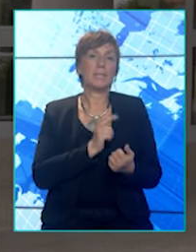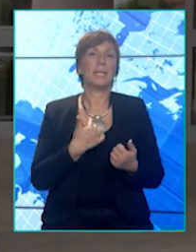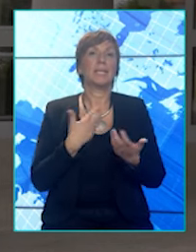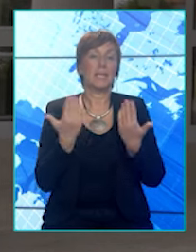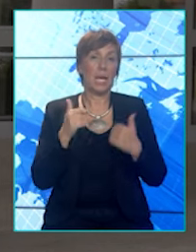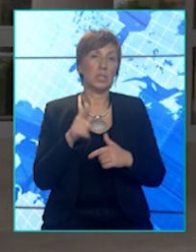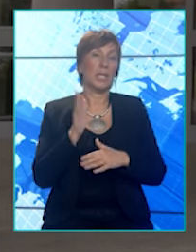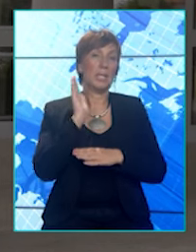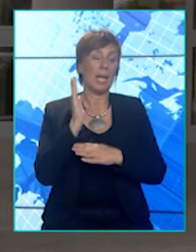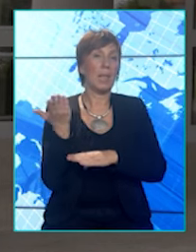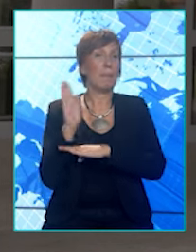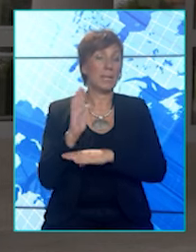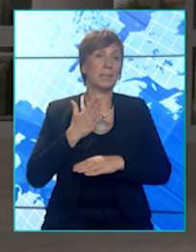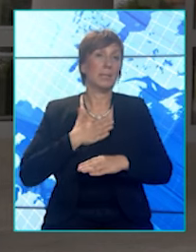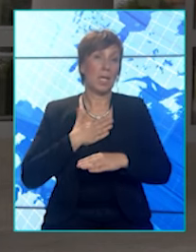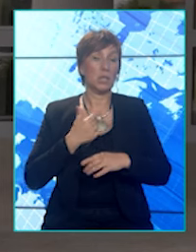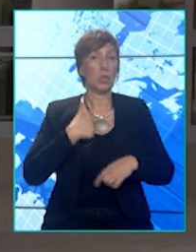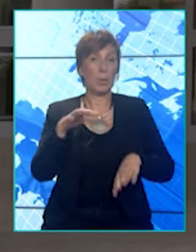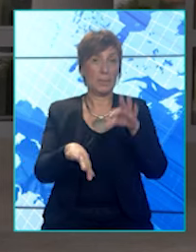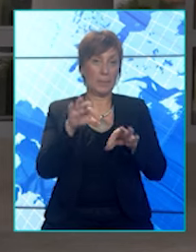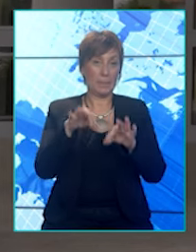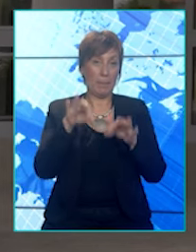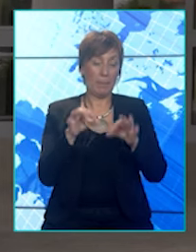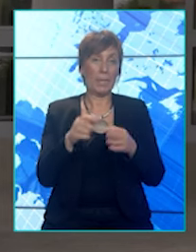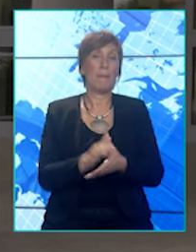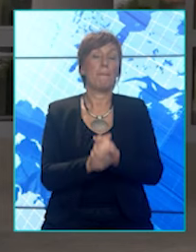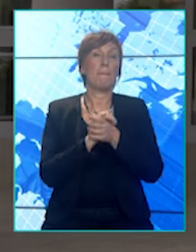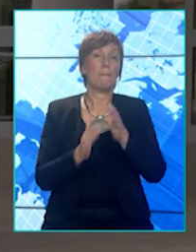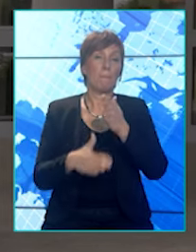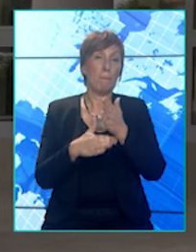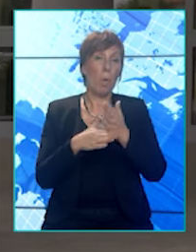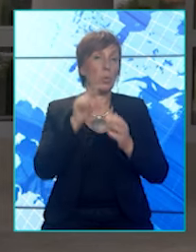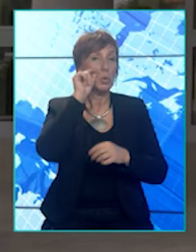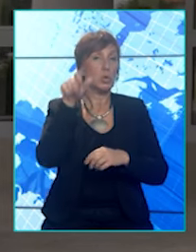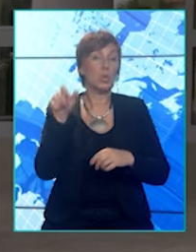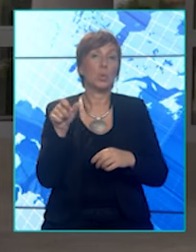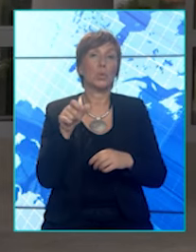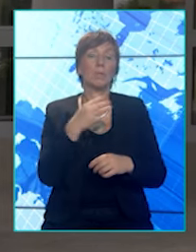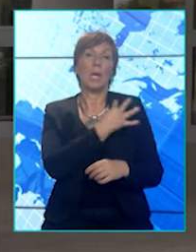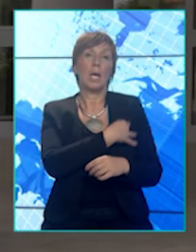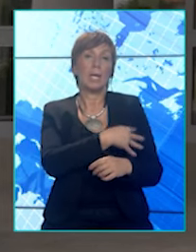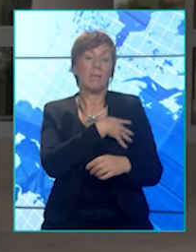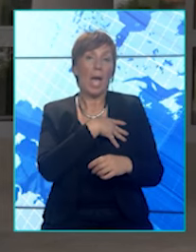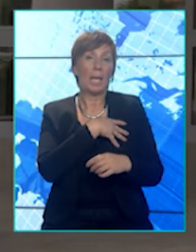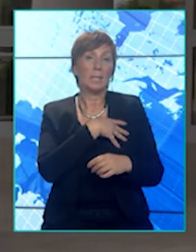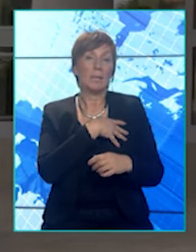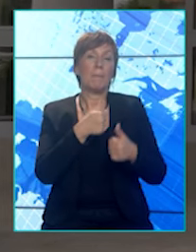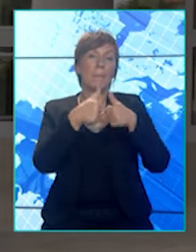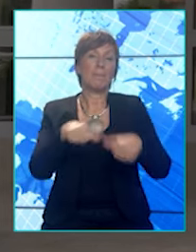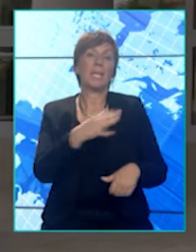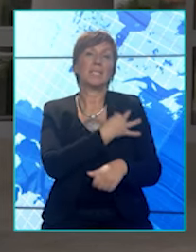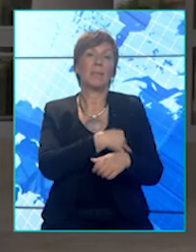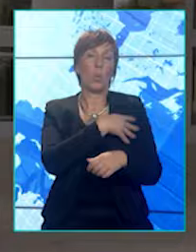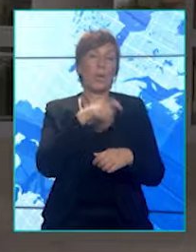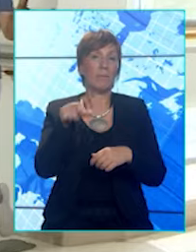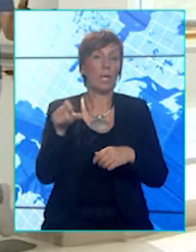dalje predstavnici naši koje mi izaberemo pomoć ljudima, Hrvatima, prvenstveno Hrvatima u